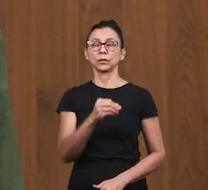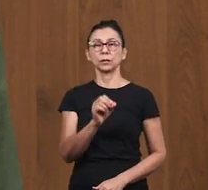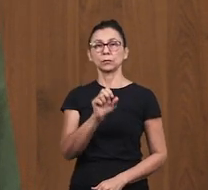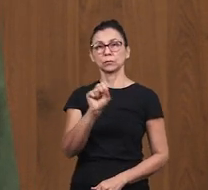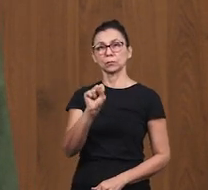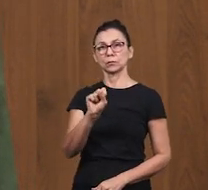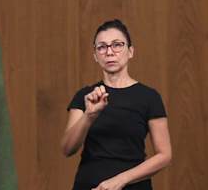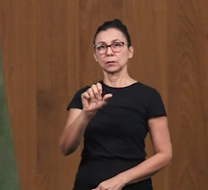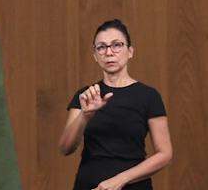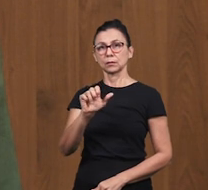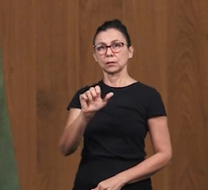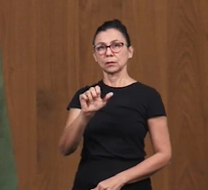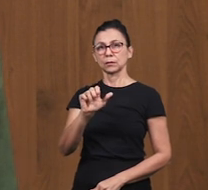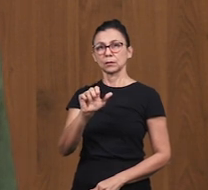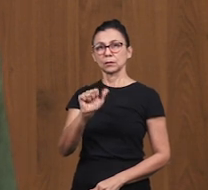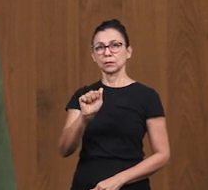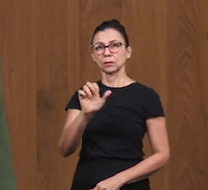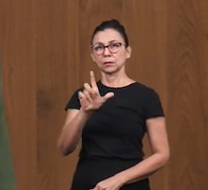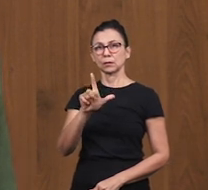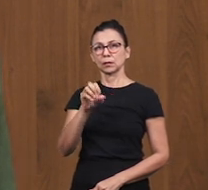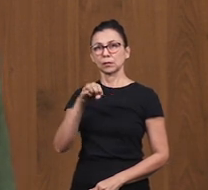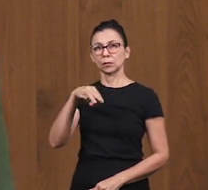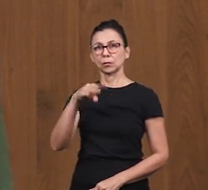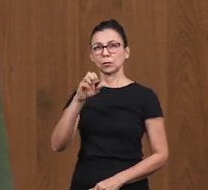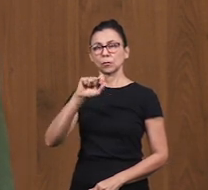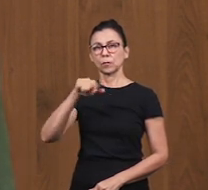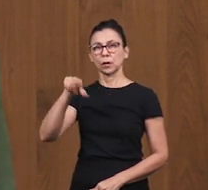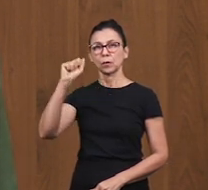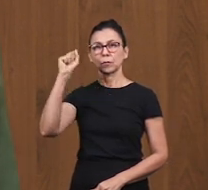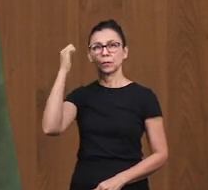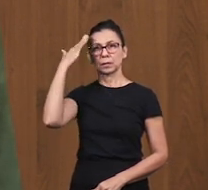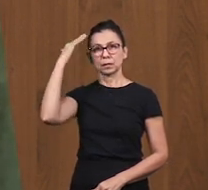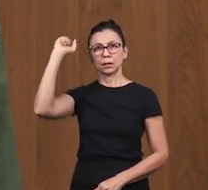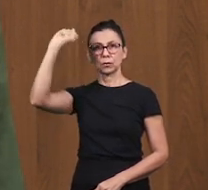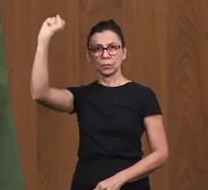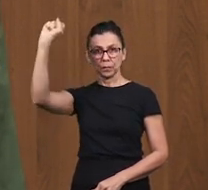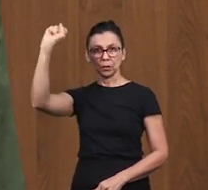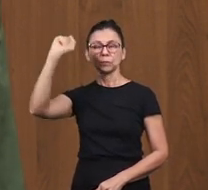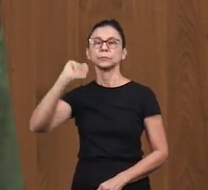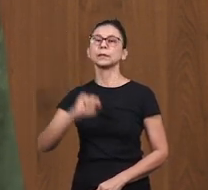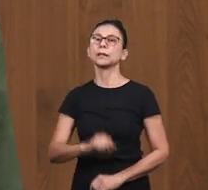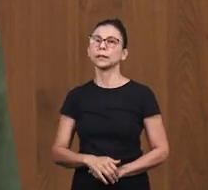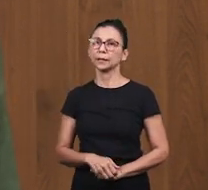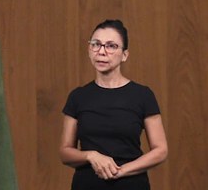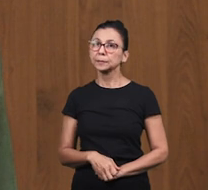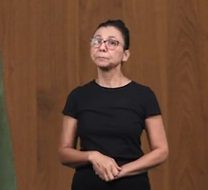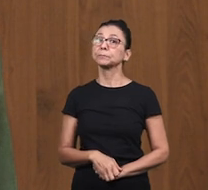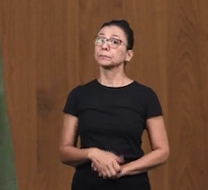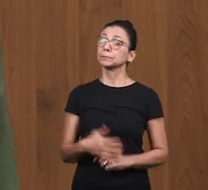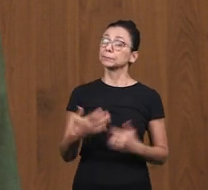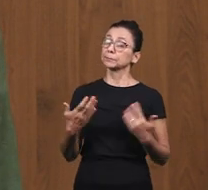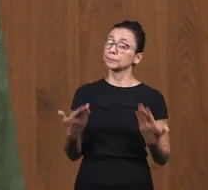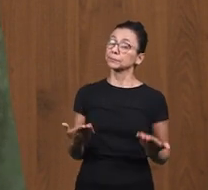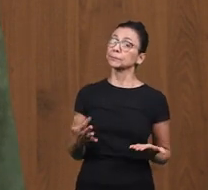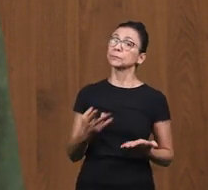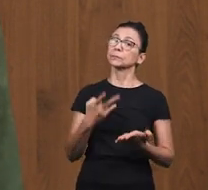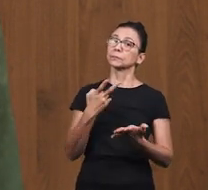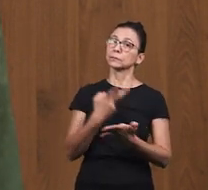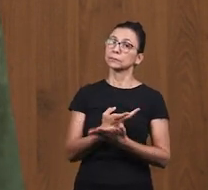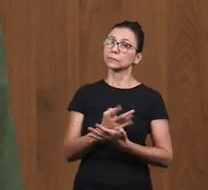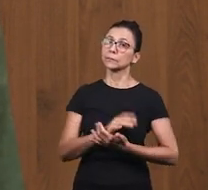Salomon. Parce que David, il avait un cœur qui plaisait au Seigneur. Et c'est comme ça que David voyait le